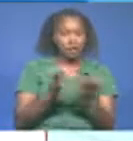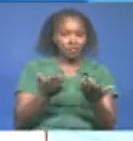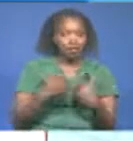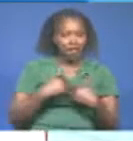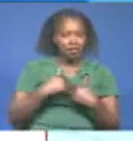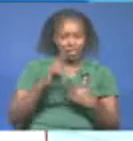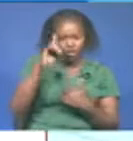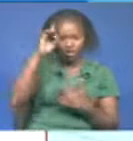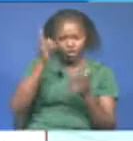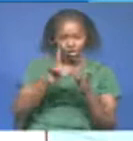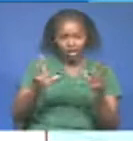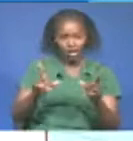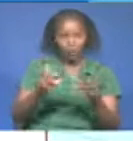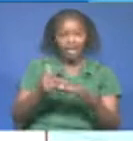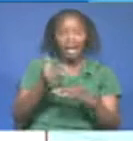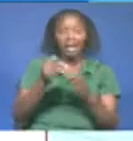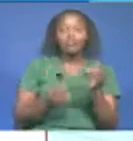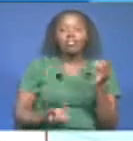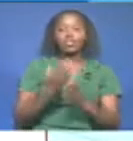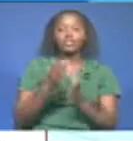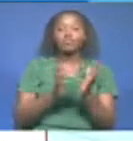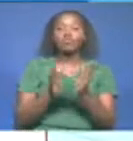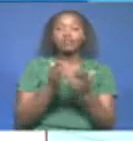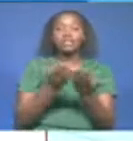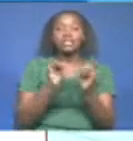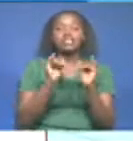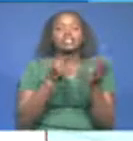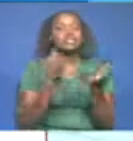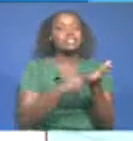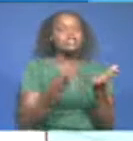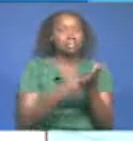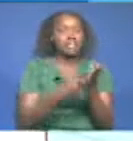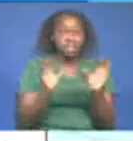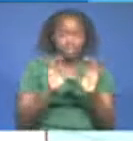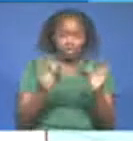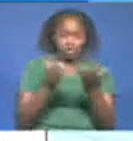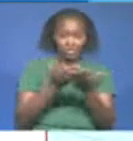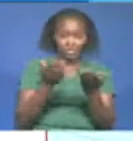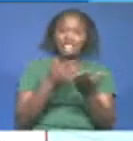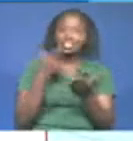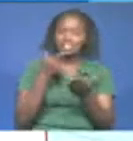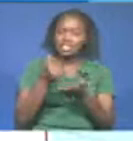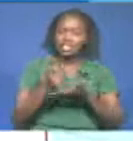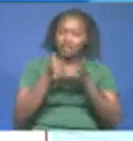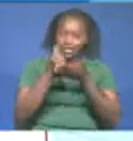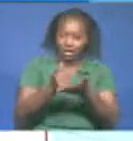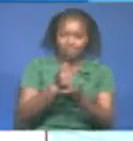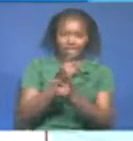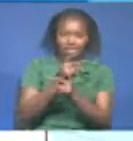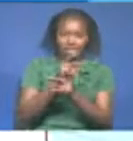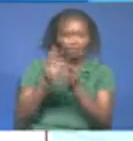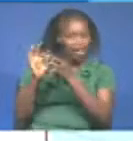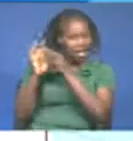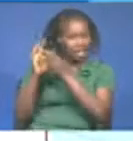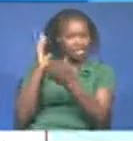Haya yanajiri baada ya kuzinduliwa kwa Biblia ya Agano Jipya ambayo wanajamii hao walisema itasaidia kuhifadhi utamaduni na